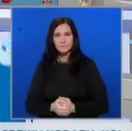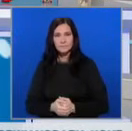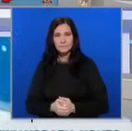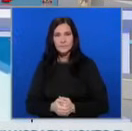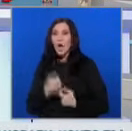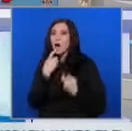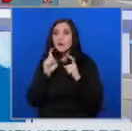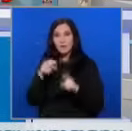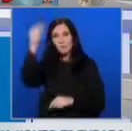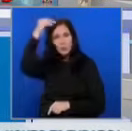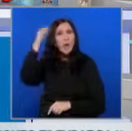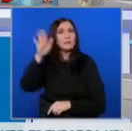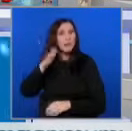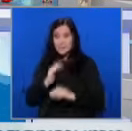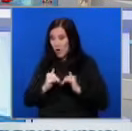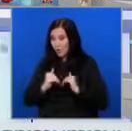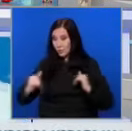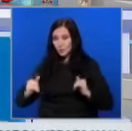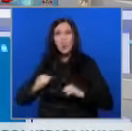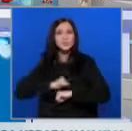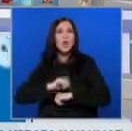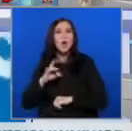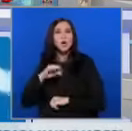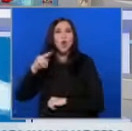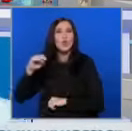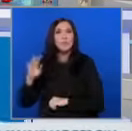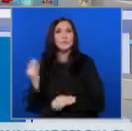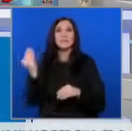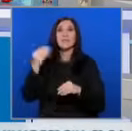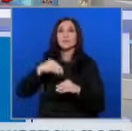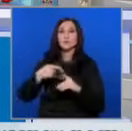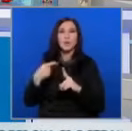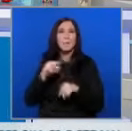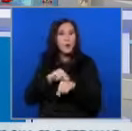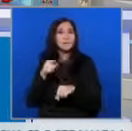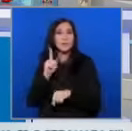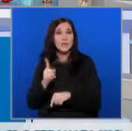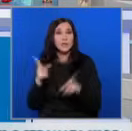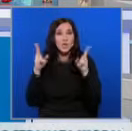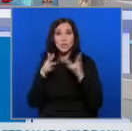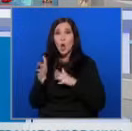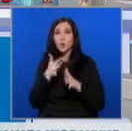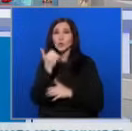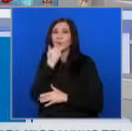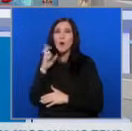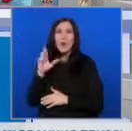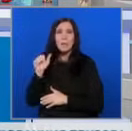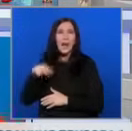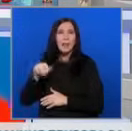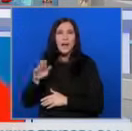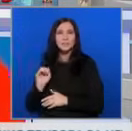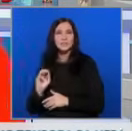И референдум у нас дали да се отделят от община Родопи и да се присъединят към Пловдив, това трябваше да решат жителите на село Белащица